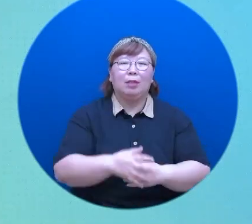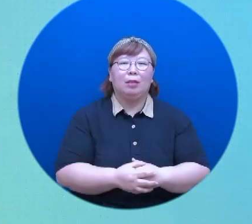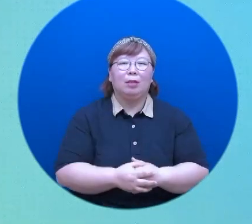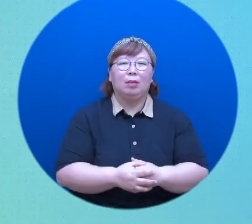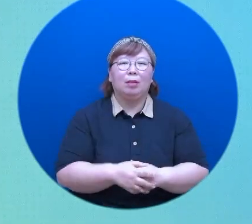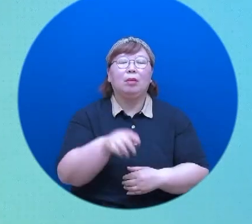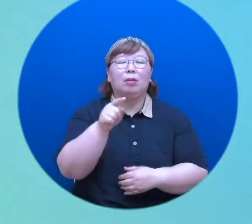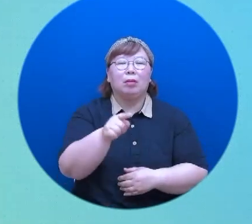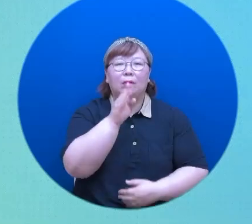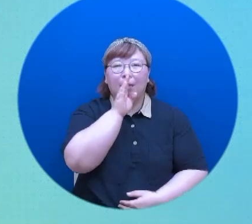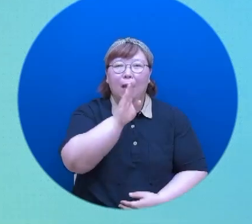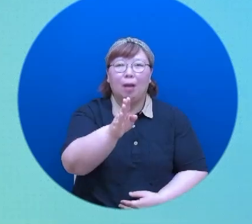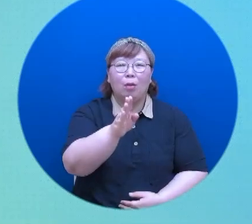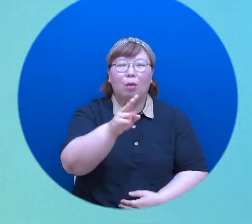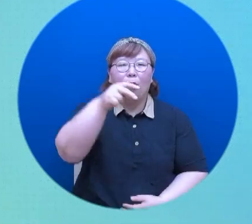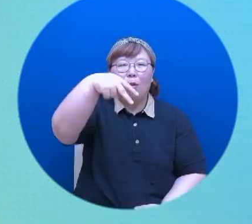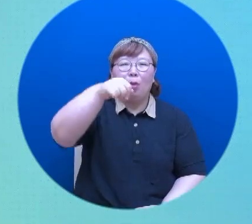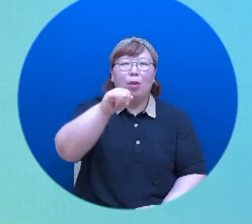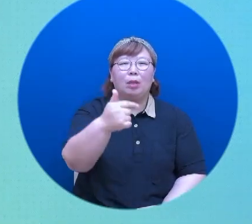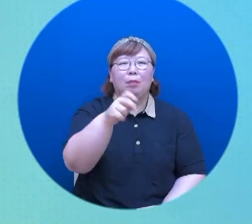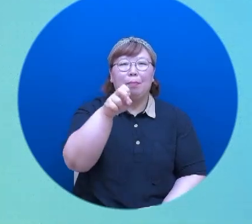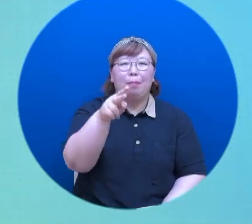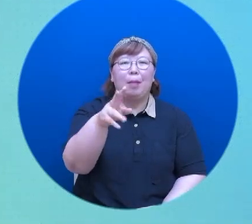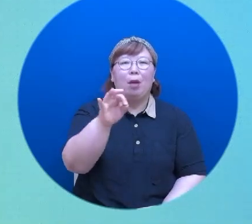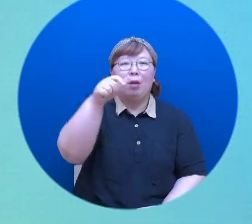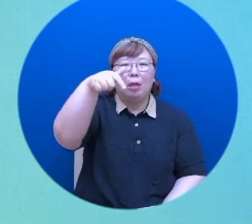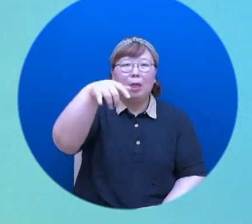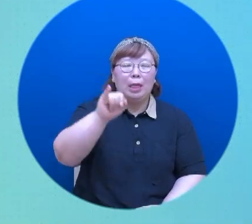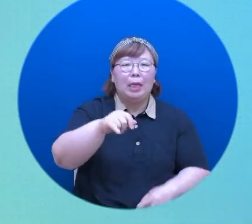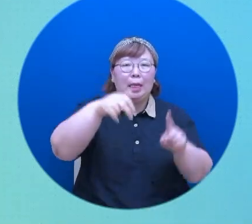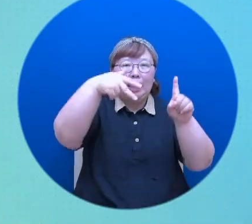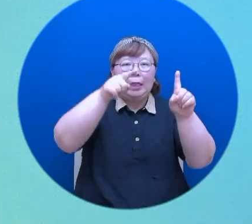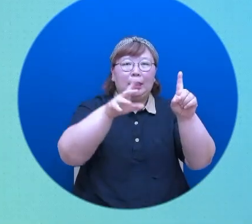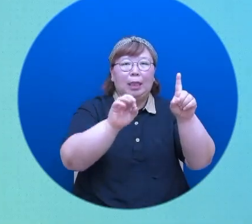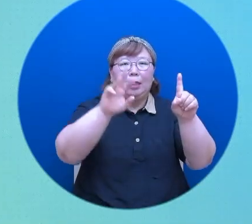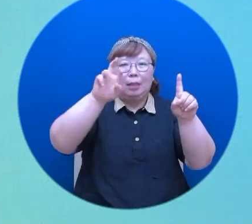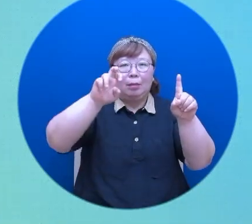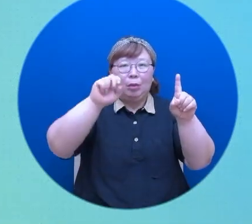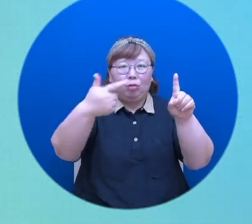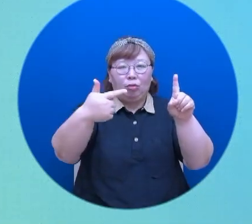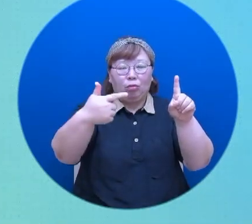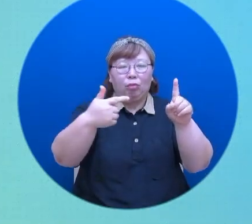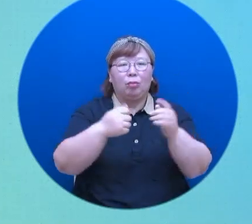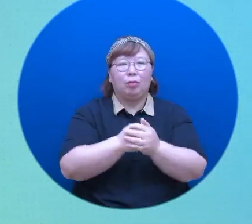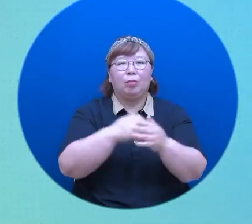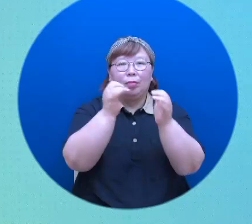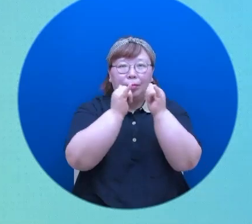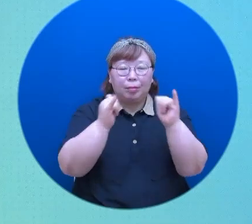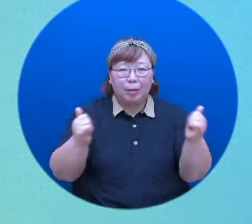그것이 바로 신명기 1장 31절이에요. 사람이